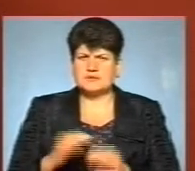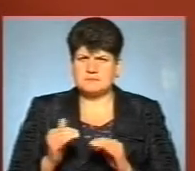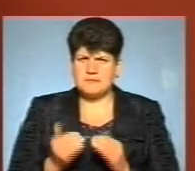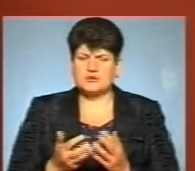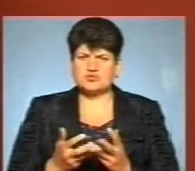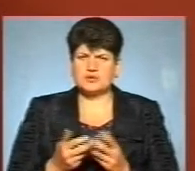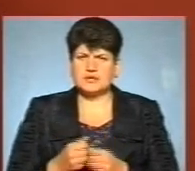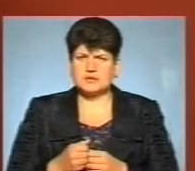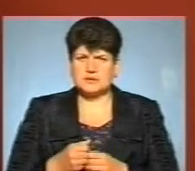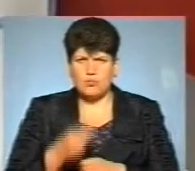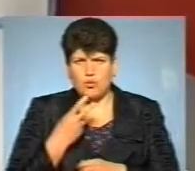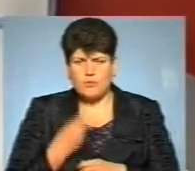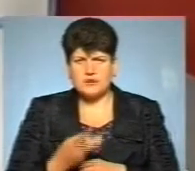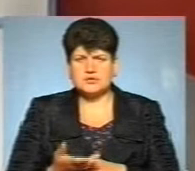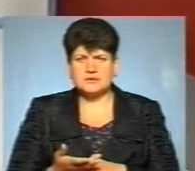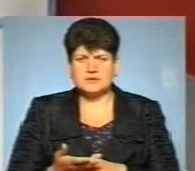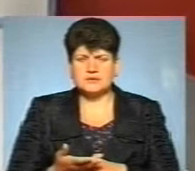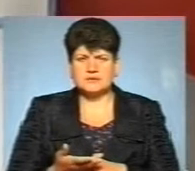кількість побачити чи ні?